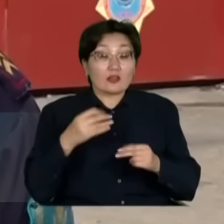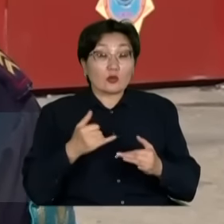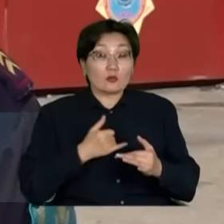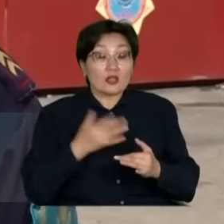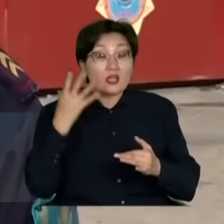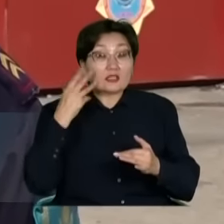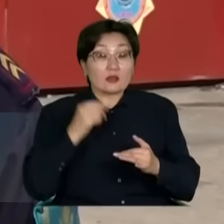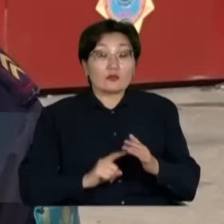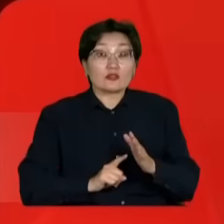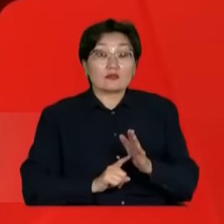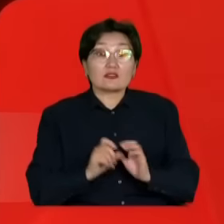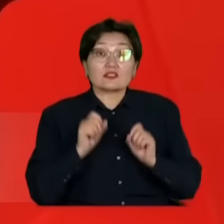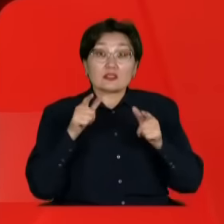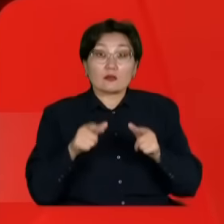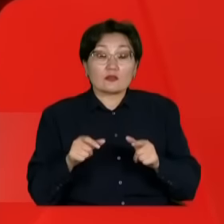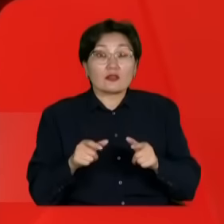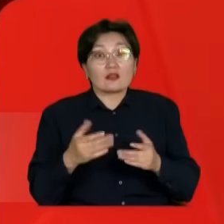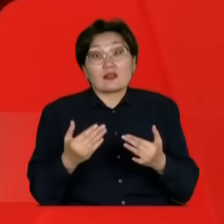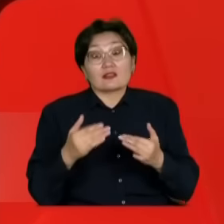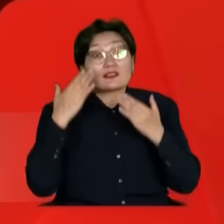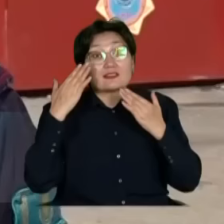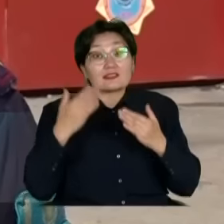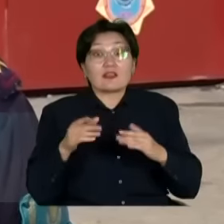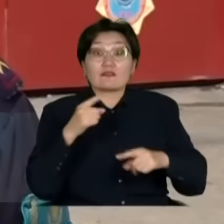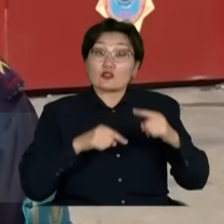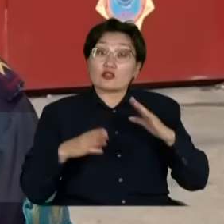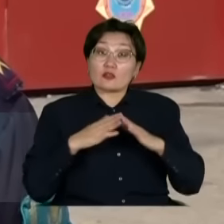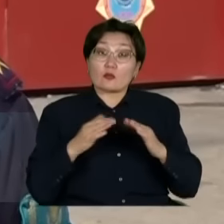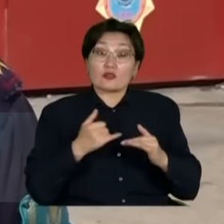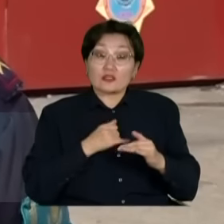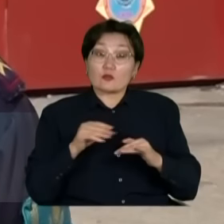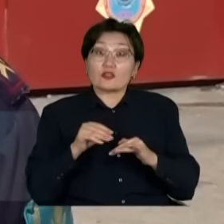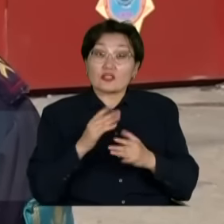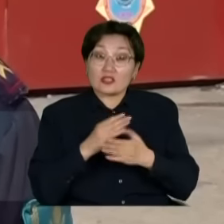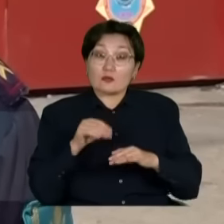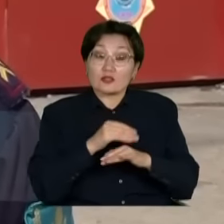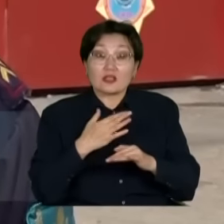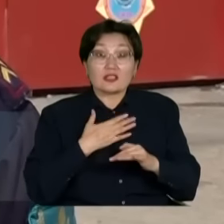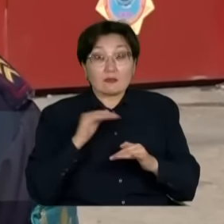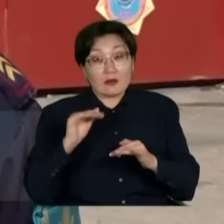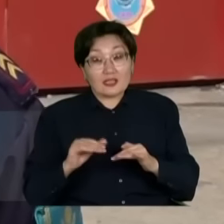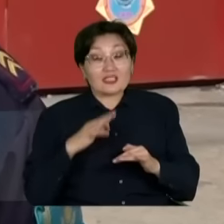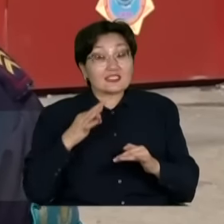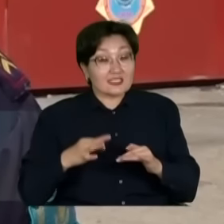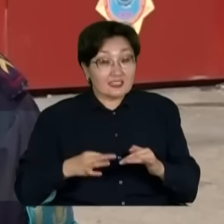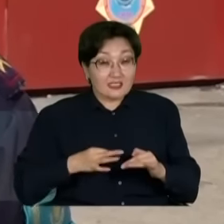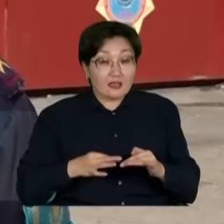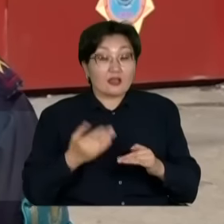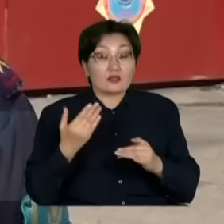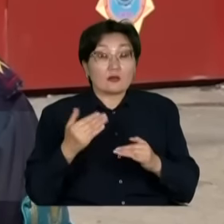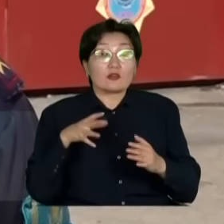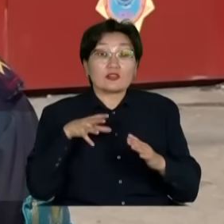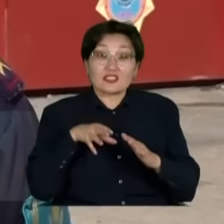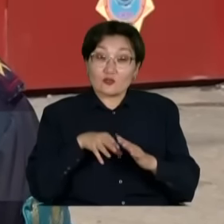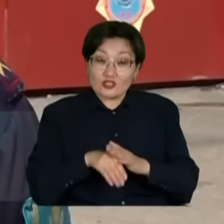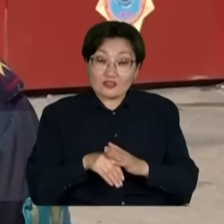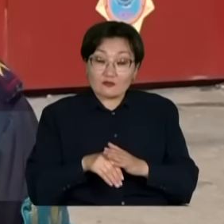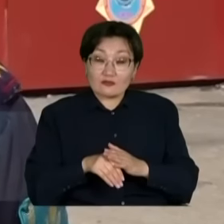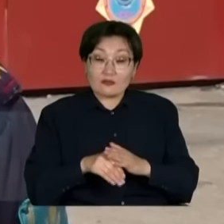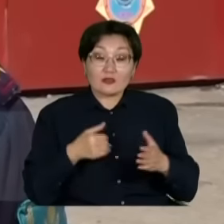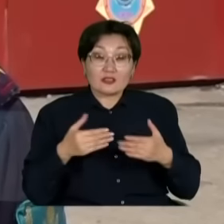когда заступаешься ли ты домой У меня есть супруга есть маленький сын они относятся